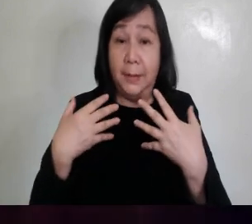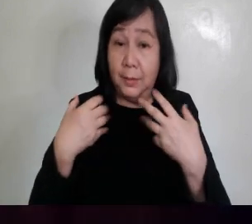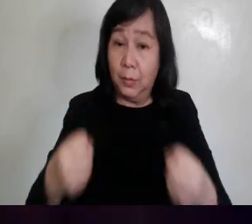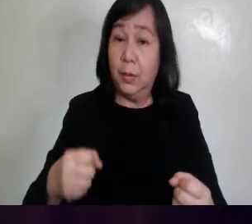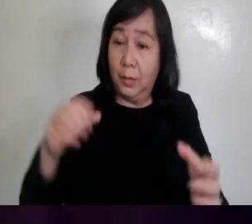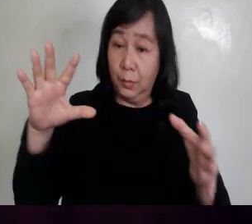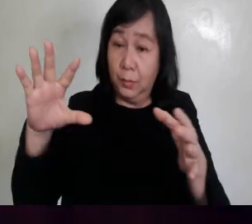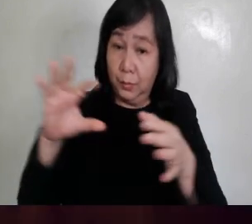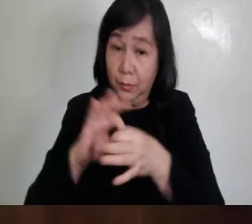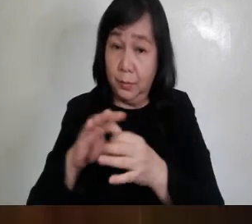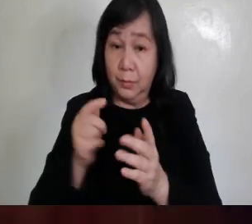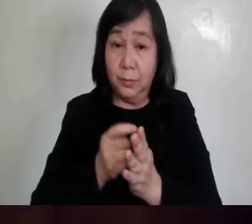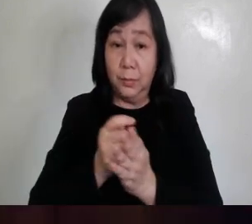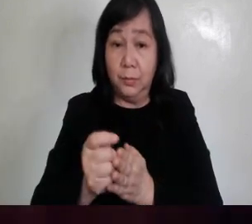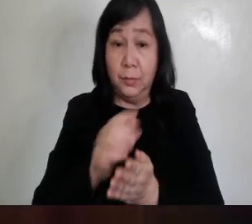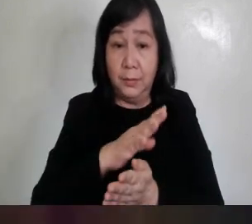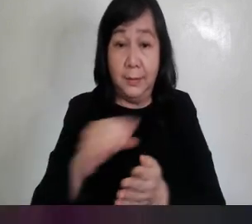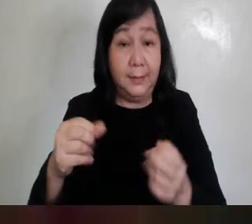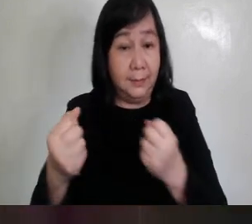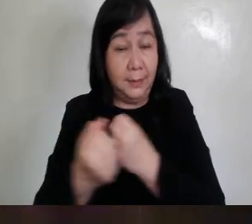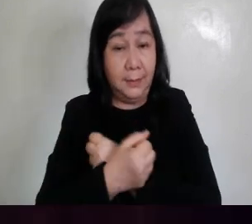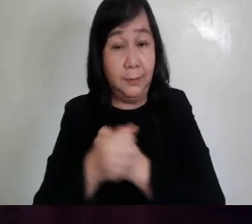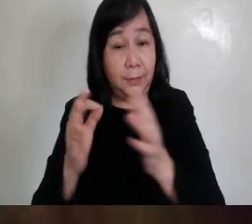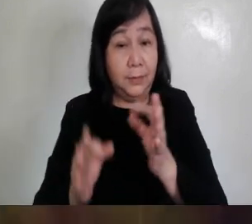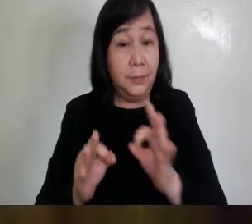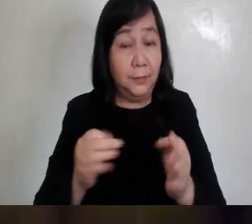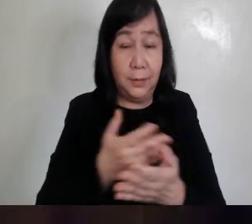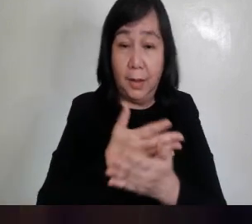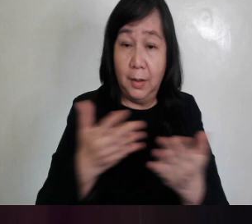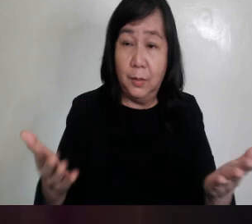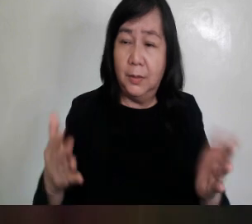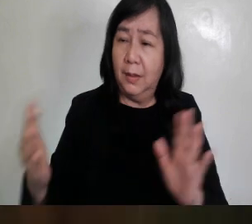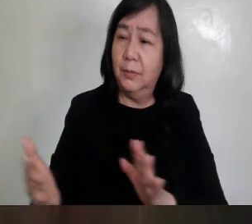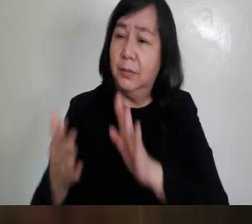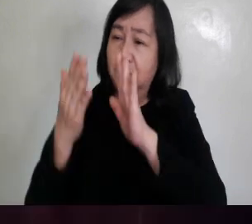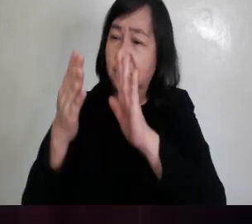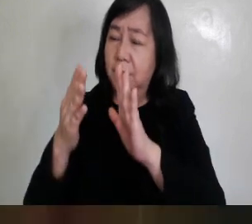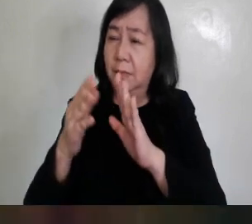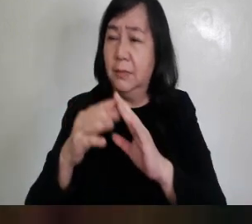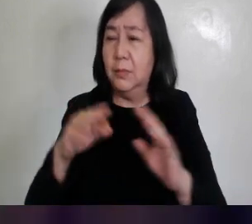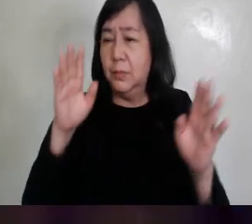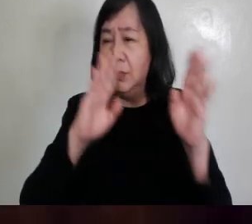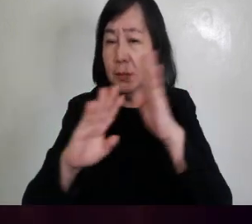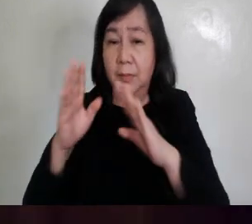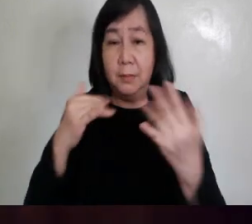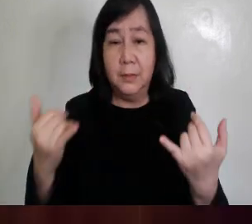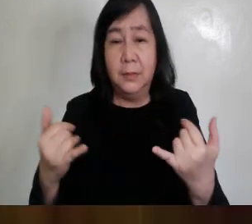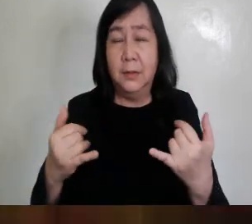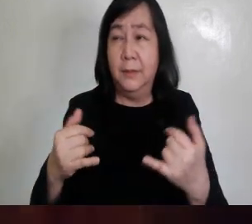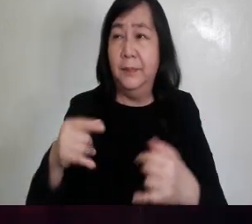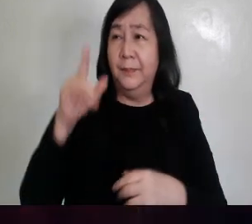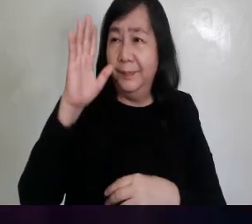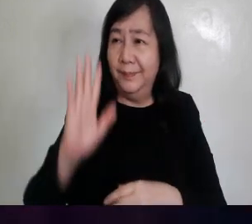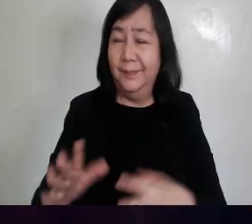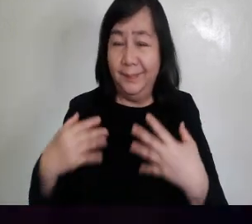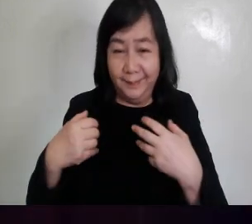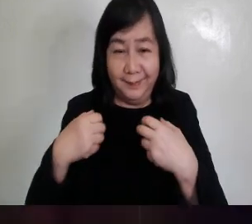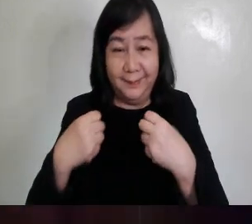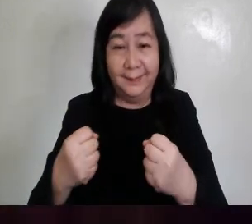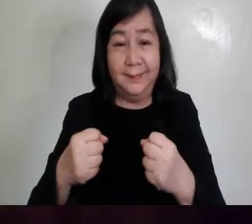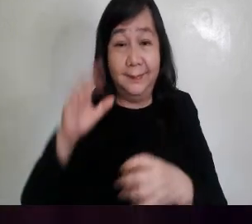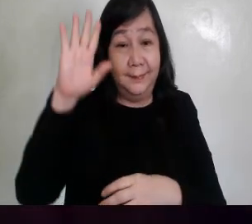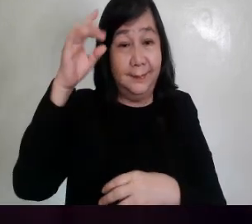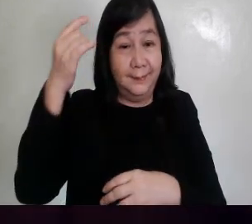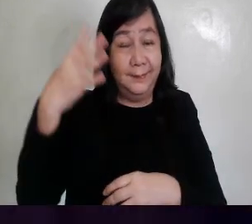na ugnayan ng katotohanan at pag-ibig. Kapag tayo ay nahaharap sa pagsubok, napapalakas tayo ng grasya ng Diyos at